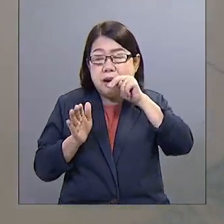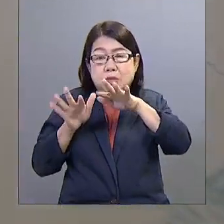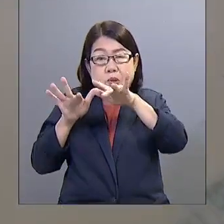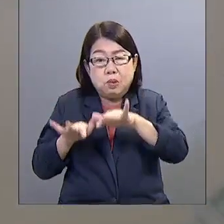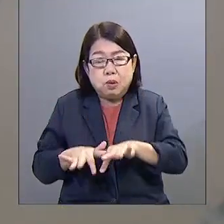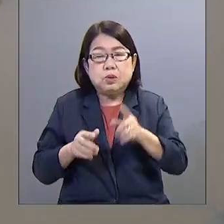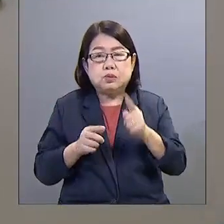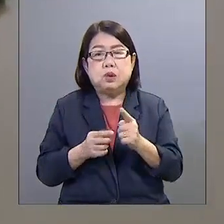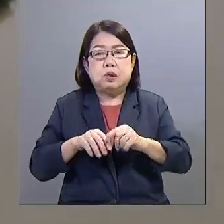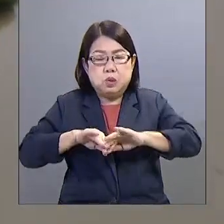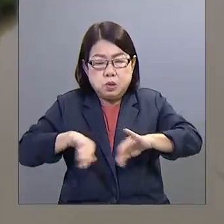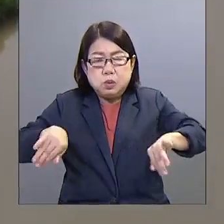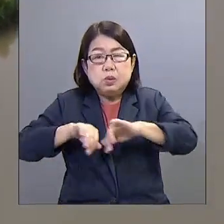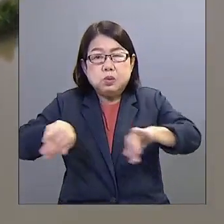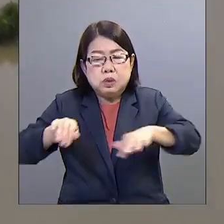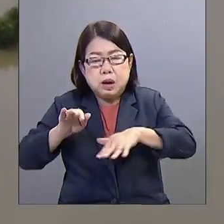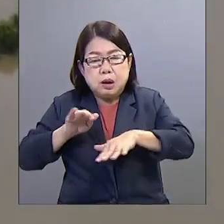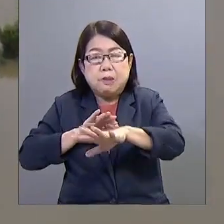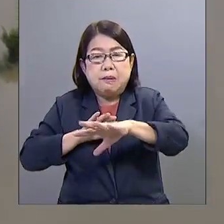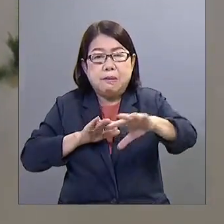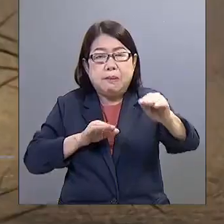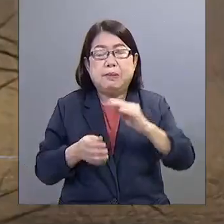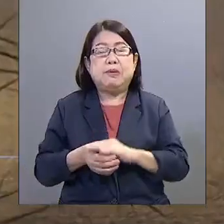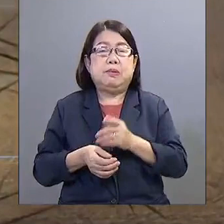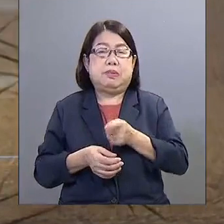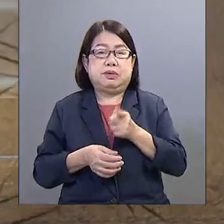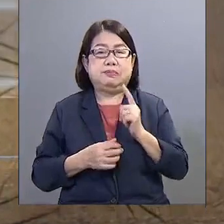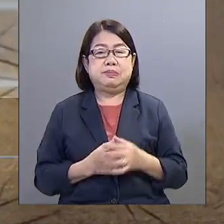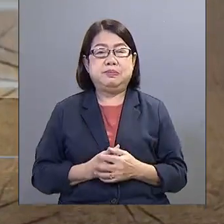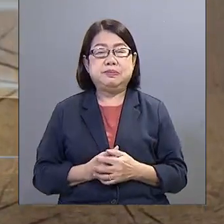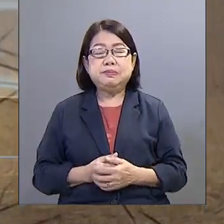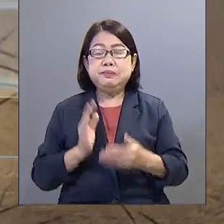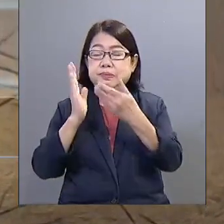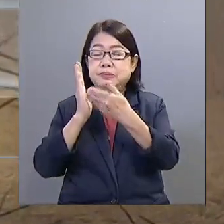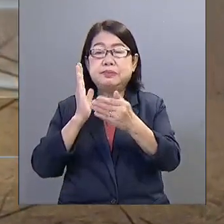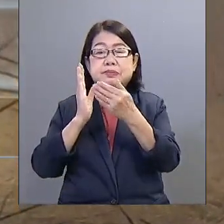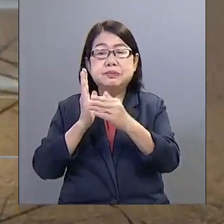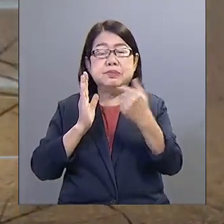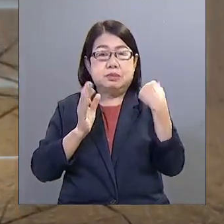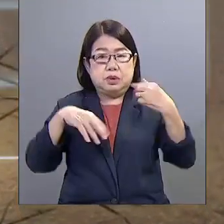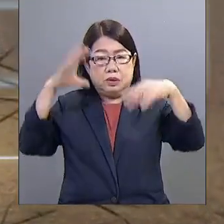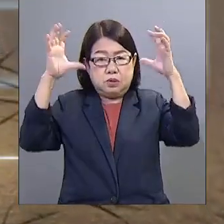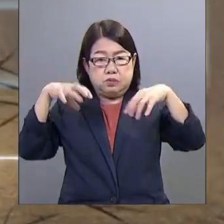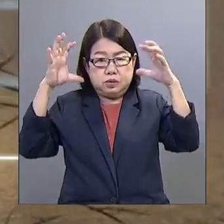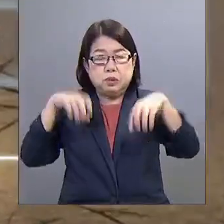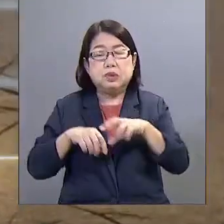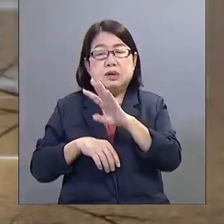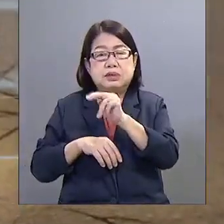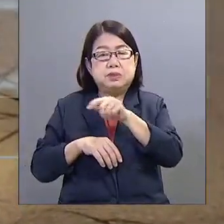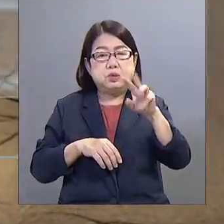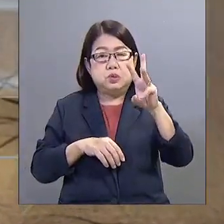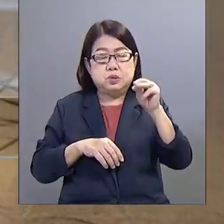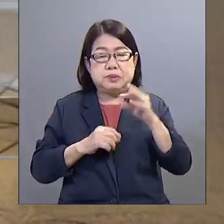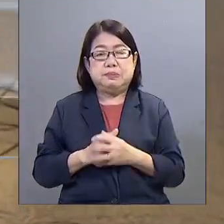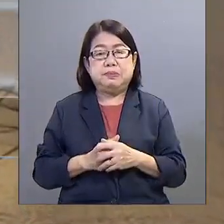้ว คฝนฟสภาพสวนและแงน้ำให้กัมาใช้ไดดดงเดิมภาคตะวนออกเชงเ้อมีฝนฟาขนอง 40-60% ของพ้นท